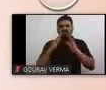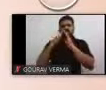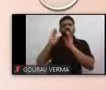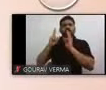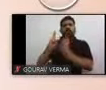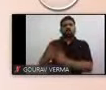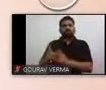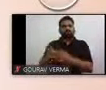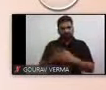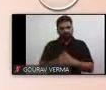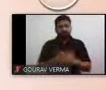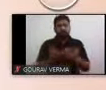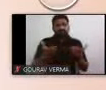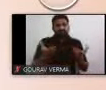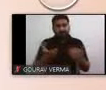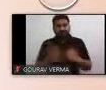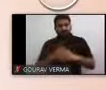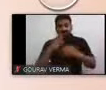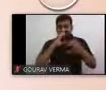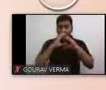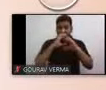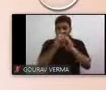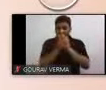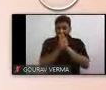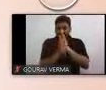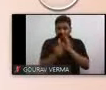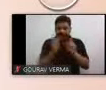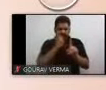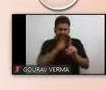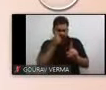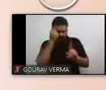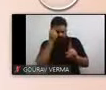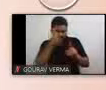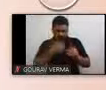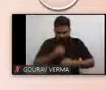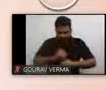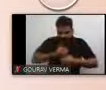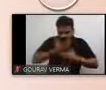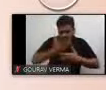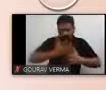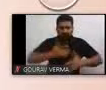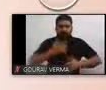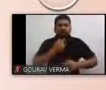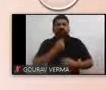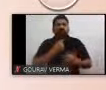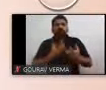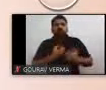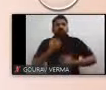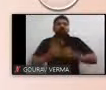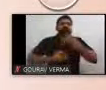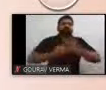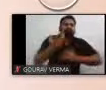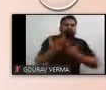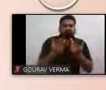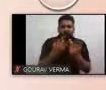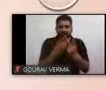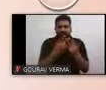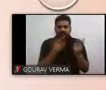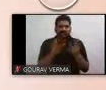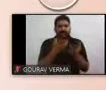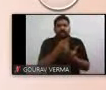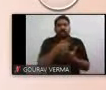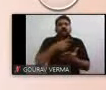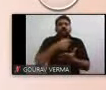सो कम्युनिकेशन स्किल, समझने की, बताने की अपनी इच्छाओं को, अपनी जरूरतों को, वो तो बेसिक